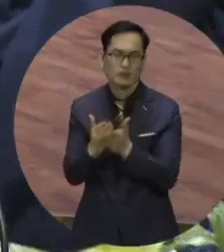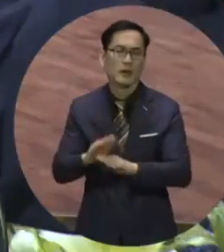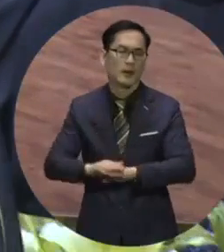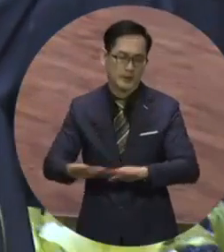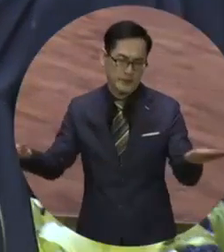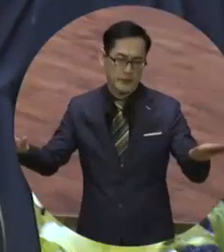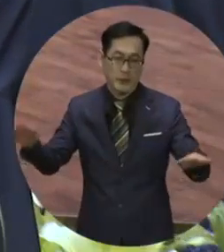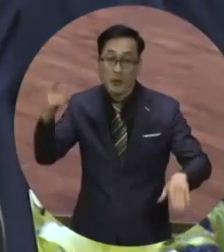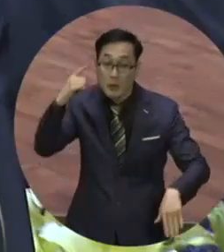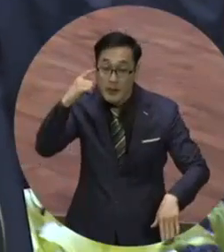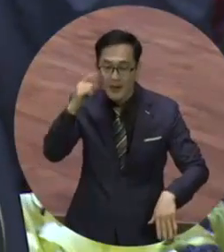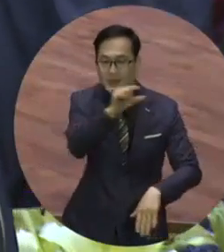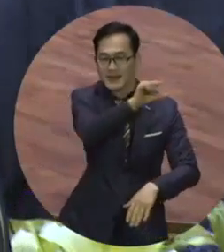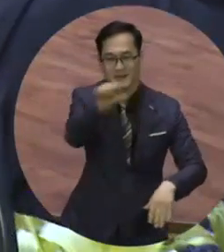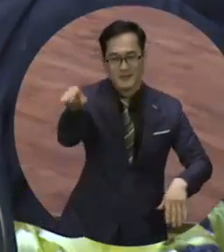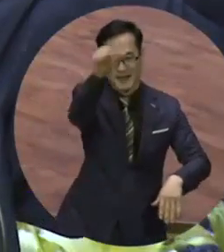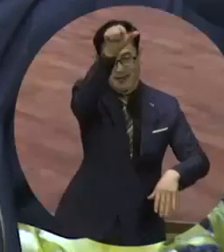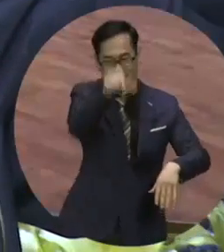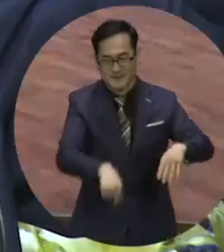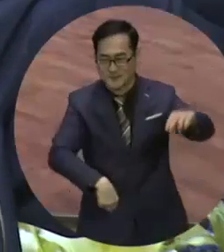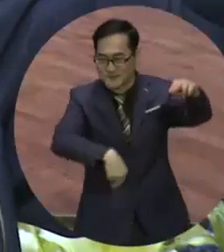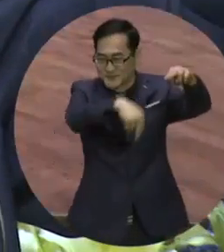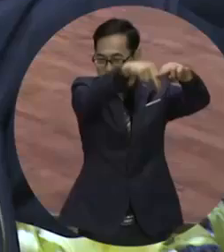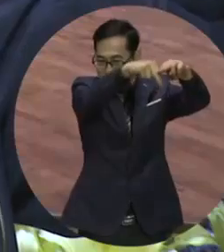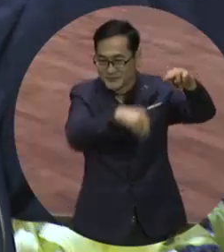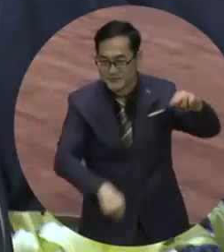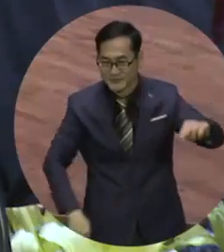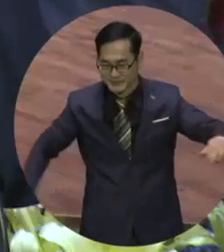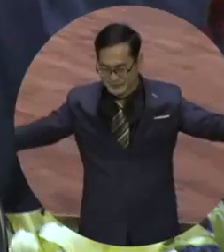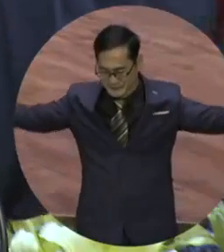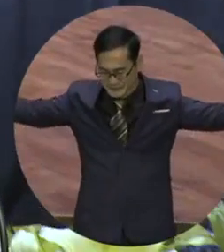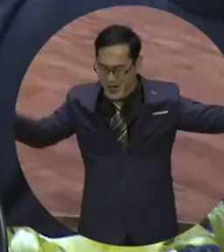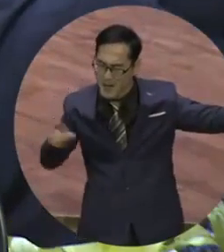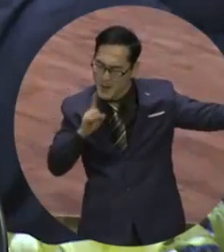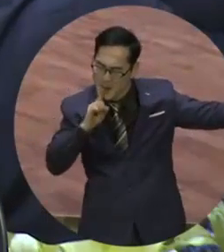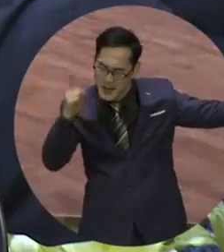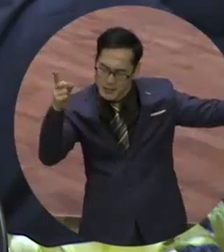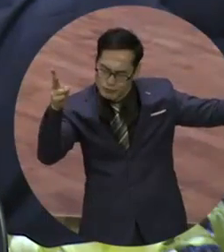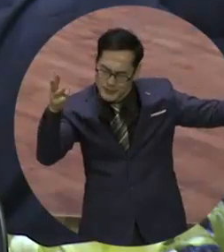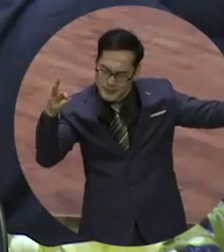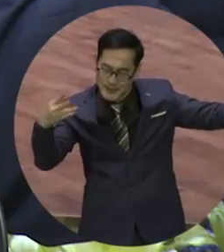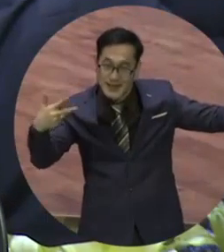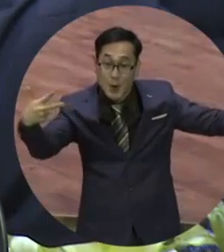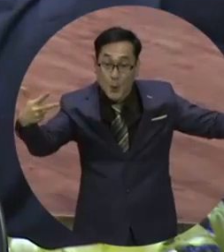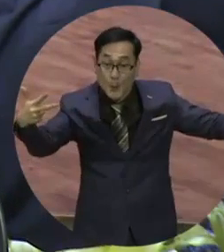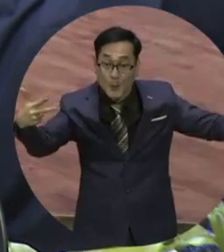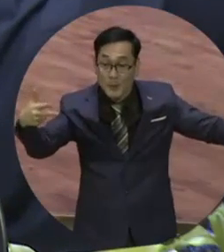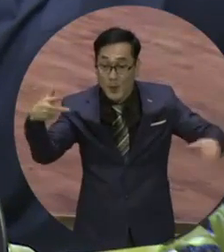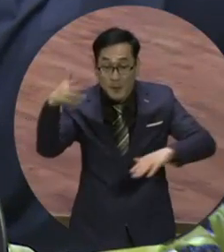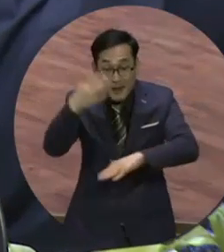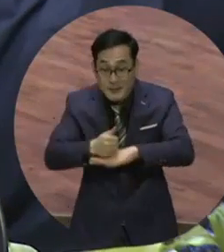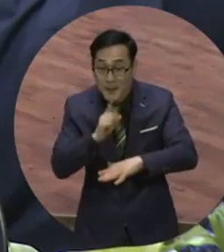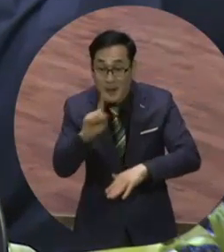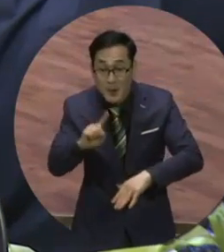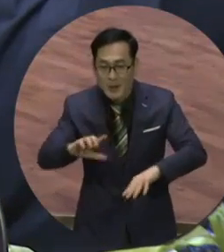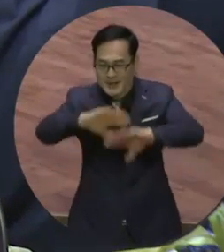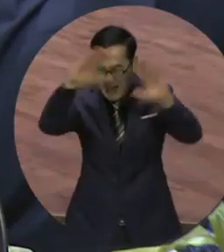예수님이 십자가에서 최후의 마지막 가상 치른 중에서 마지막 말씀이 다 이루었다.